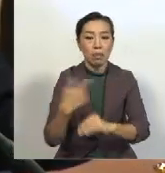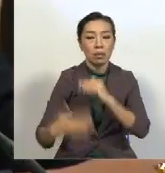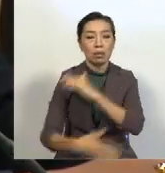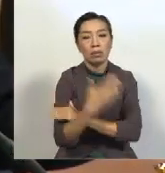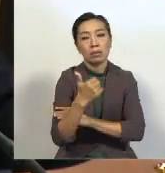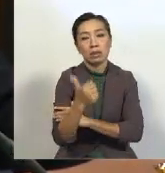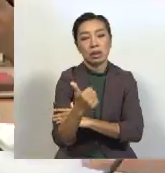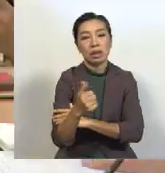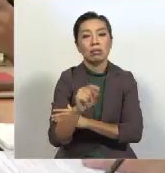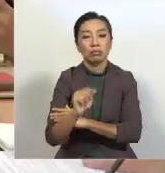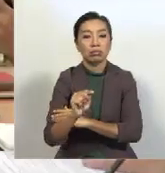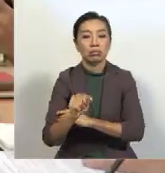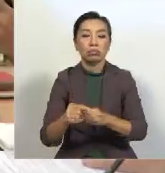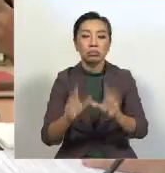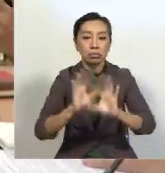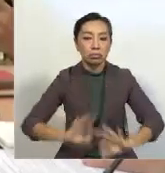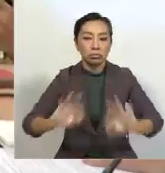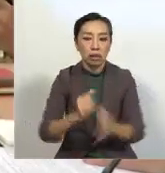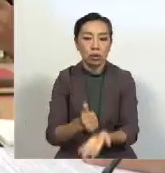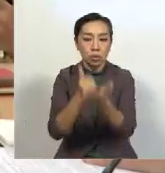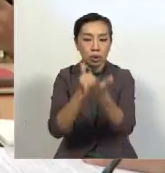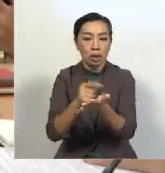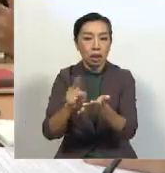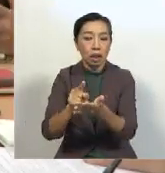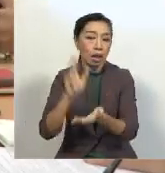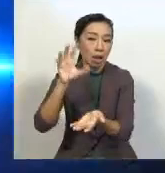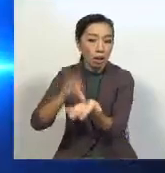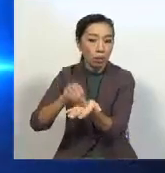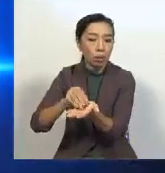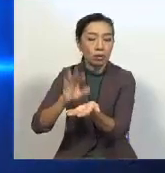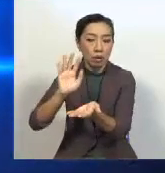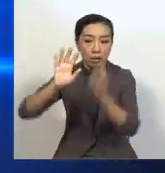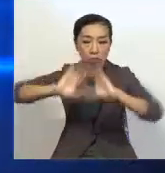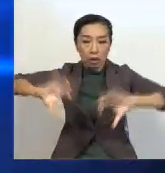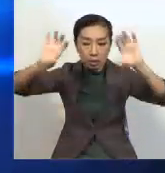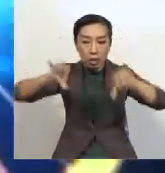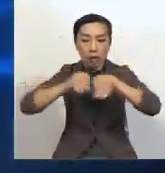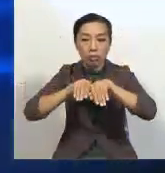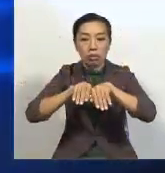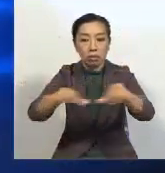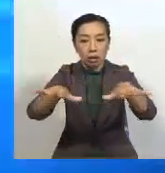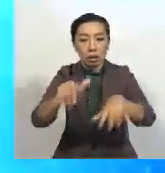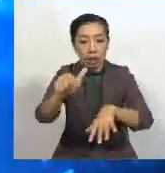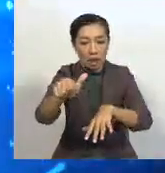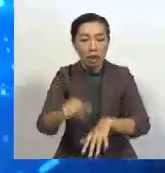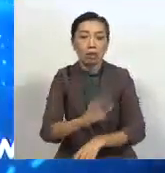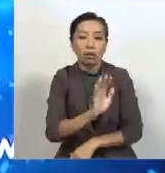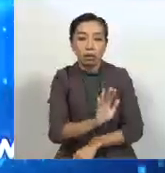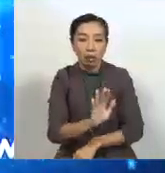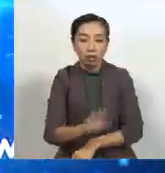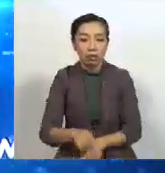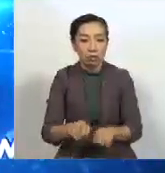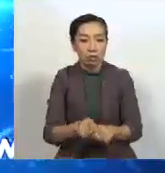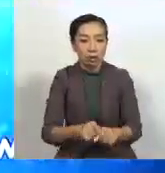ก็จะเป็นอีกหนึ่งช่องทางสำคัญในการสื่อสารเผยแพร่ข้อมูลจากทางภาครัฐของไทยและนำข้อมูลข่าวสาร